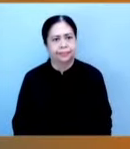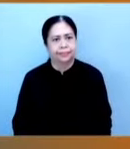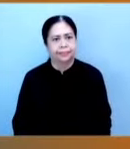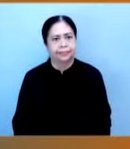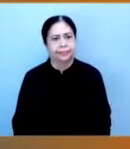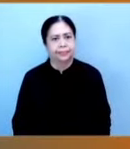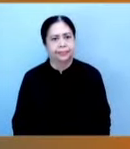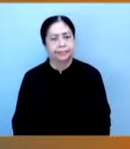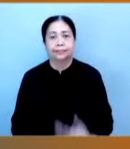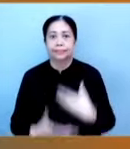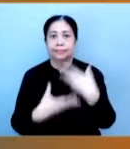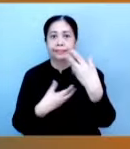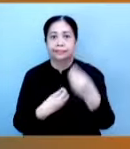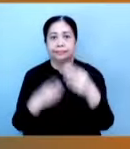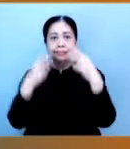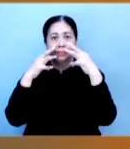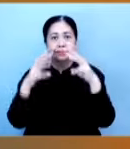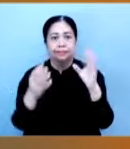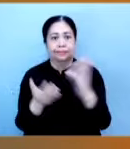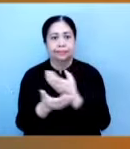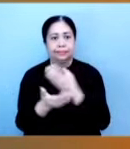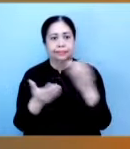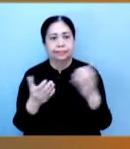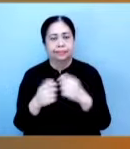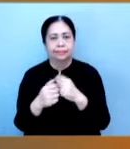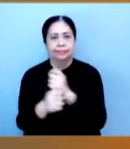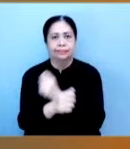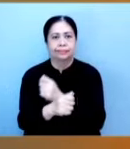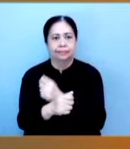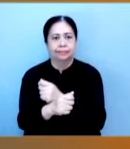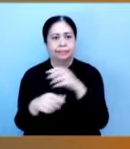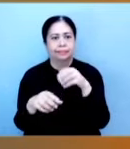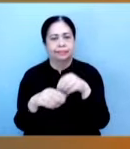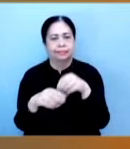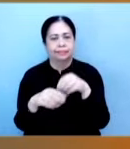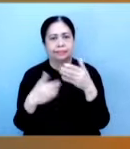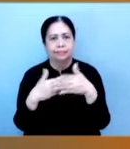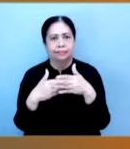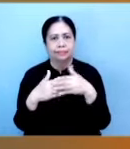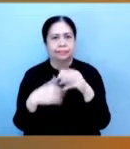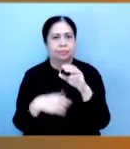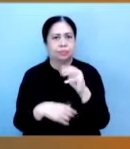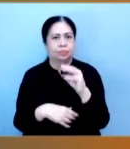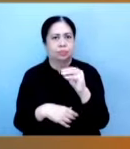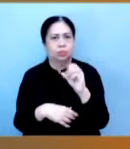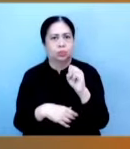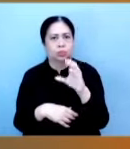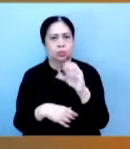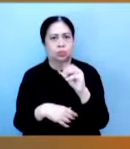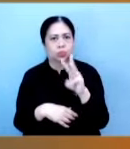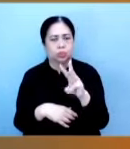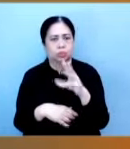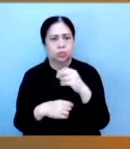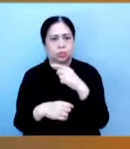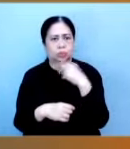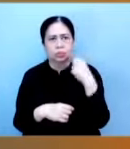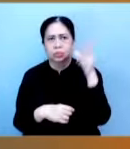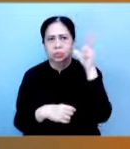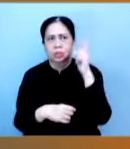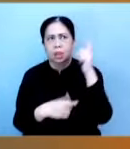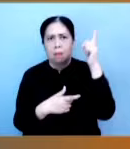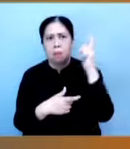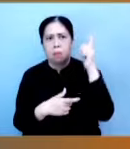palabas na ang mga nanood ng konsyerto ng isang banda sa croc city hall malapit sa Moscow sa rusia Nang bigla silang makarinig ngok